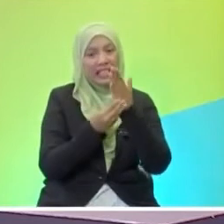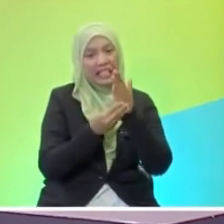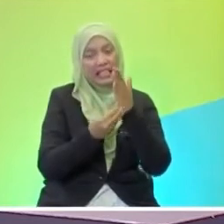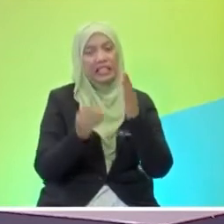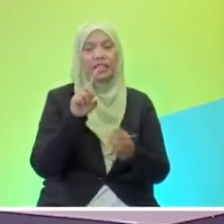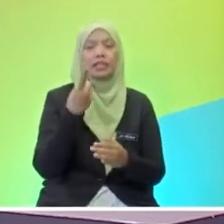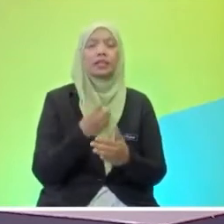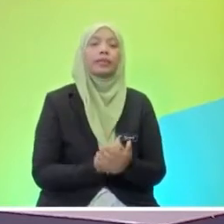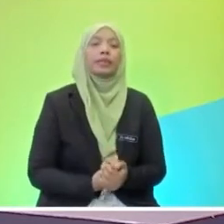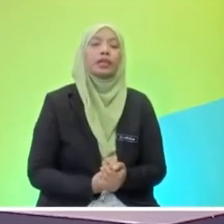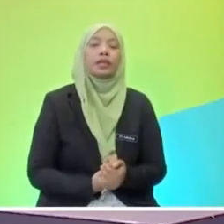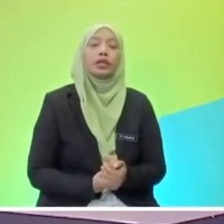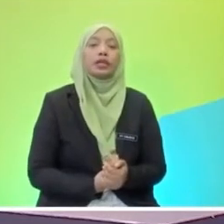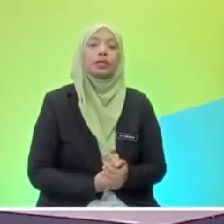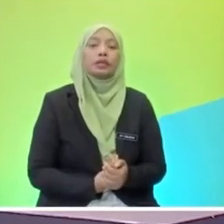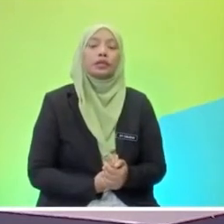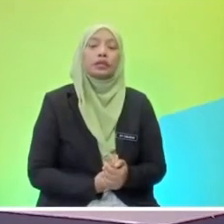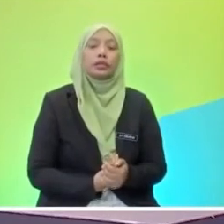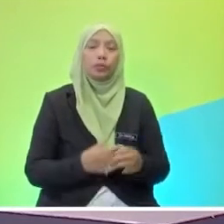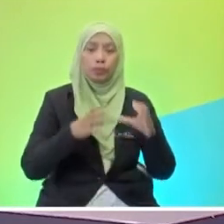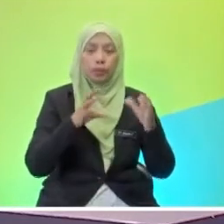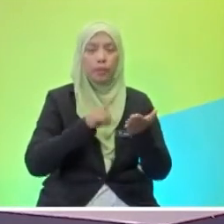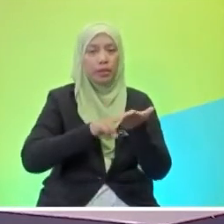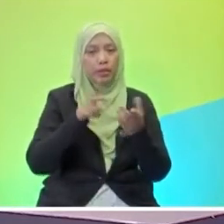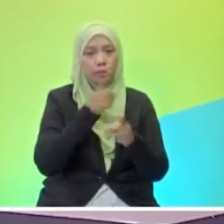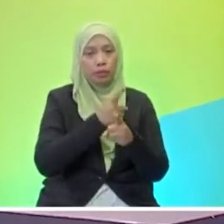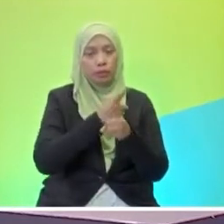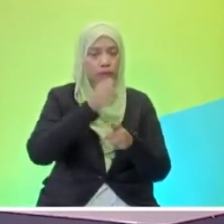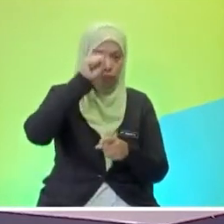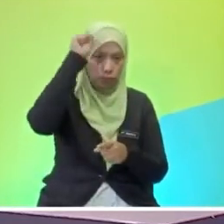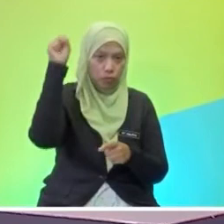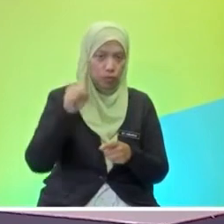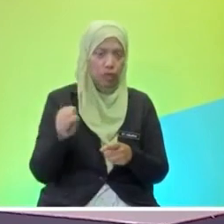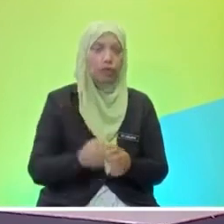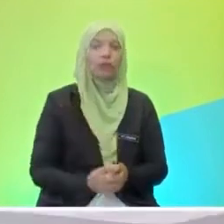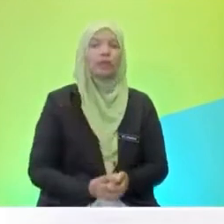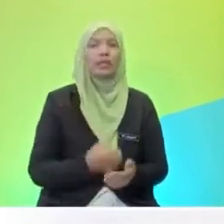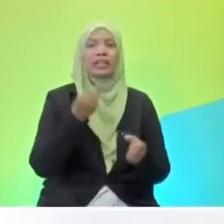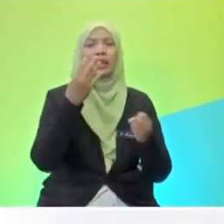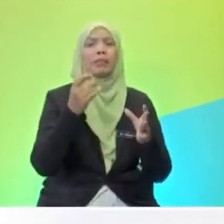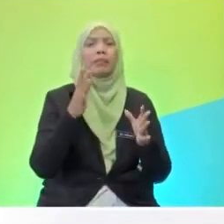Coba baca betul-betul awak kena baca betul-betul soalan coba lama yang